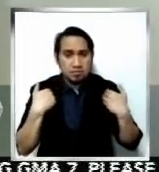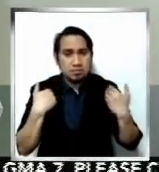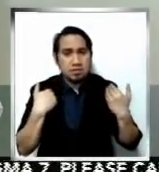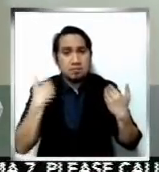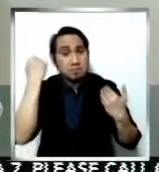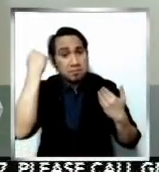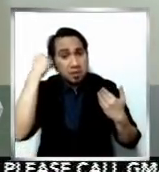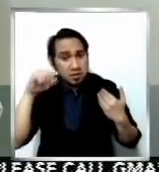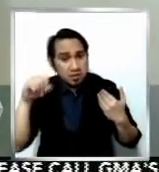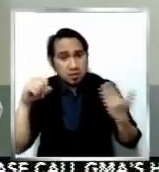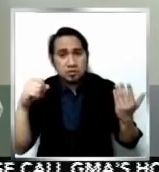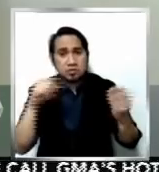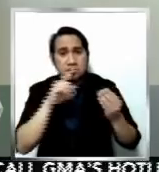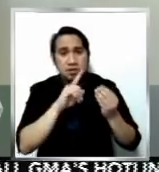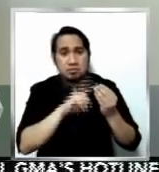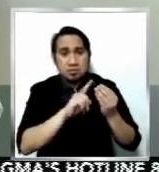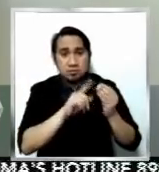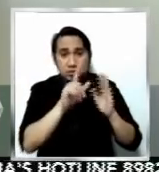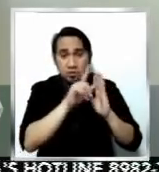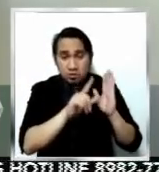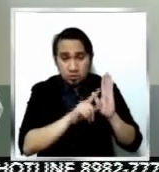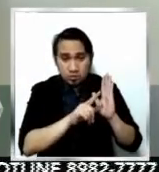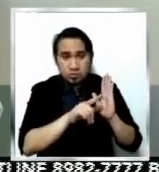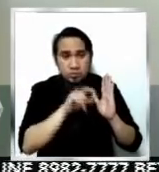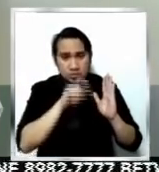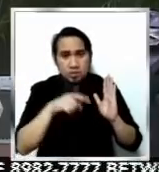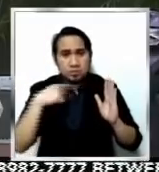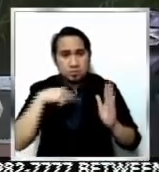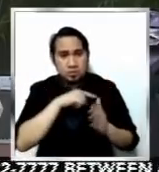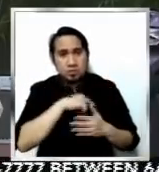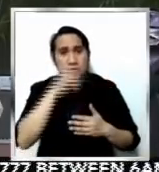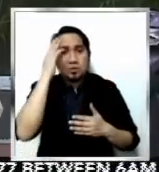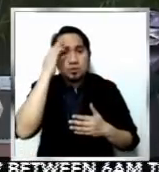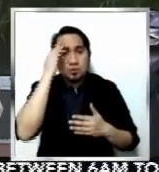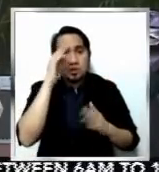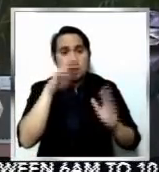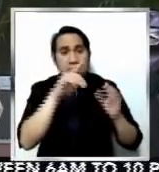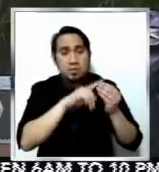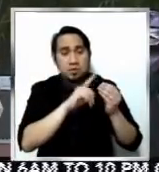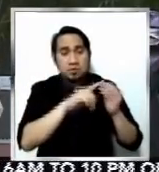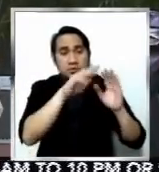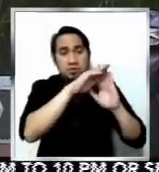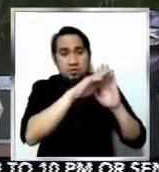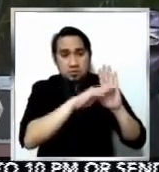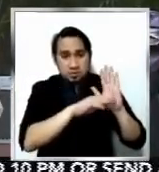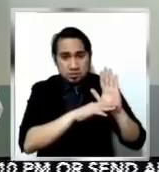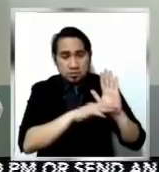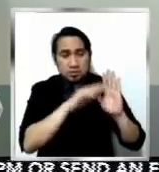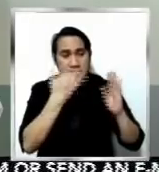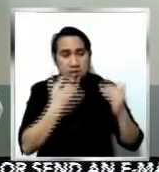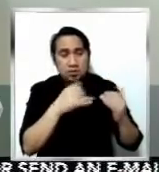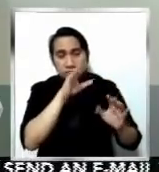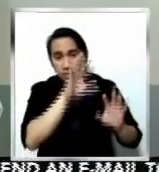malalaman natin yan doon sa mga detalye na gusto nating ma-establish through this fact-finding investigation.